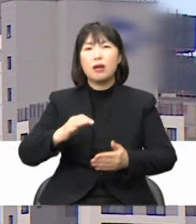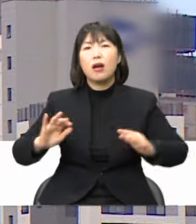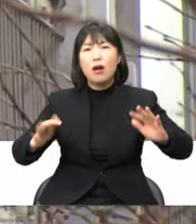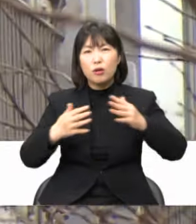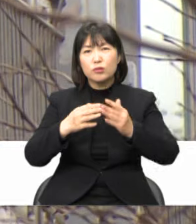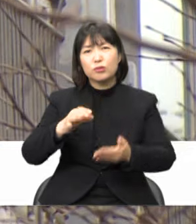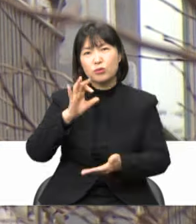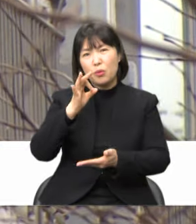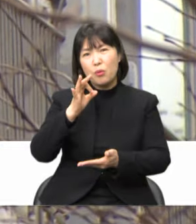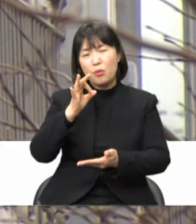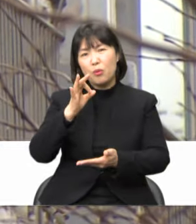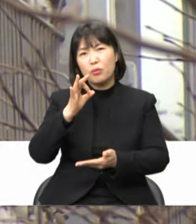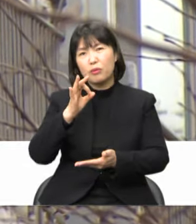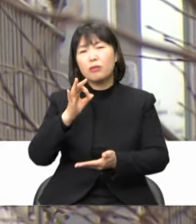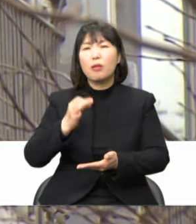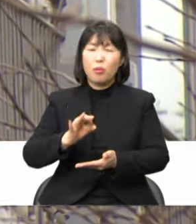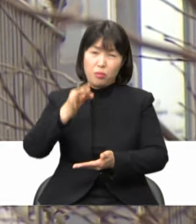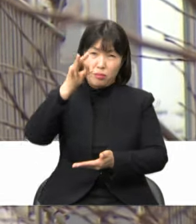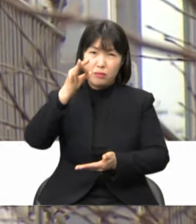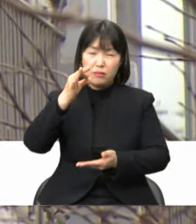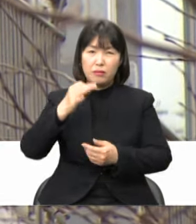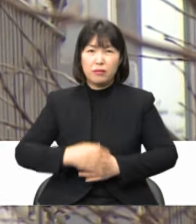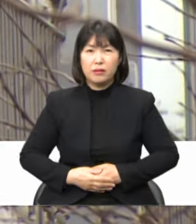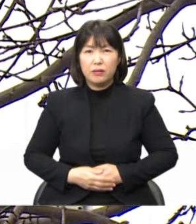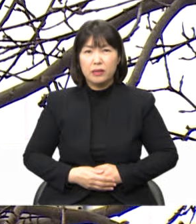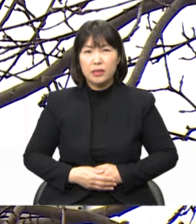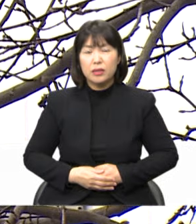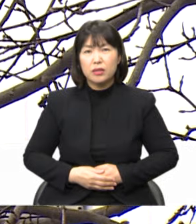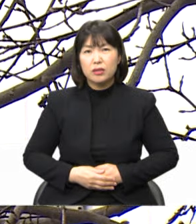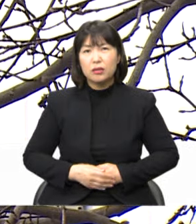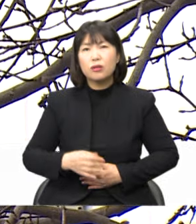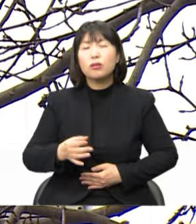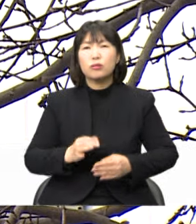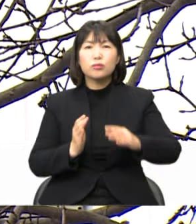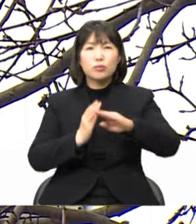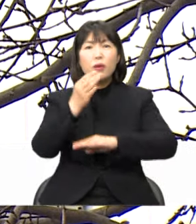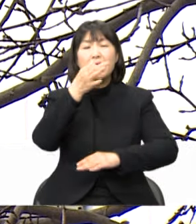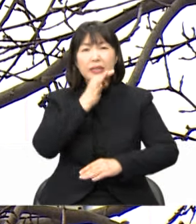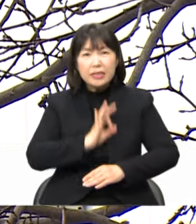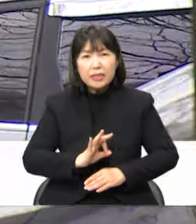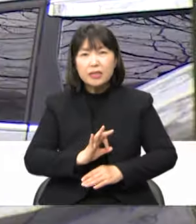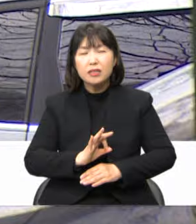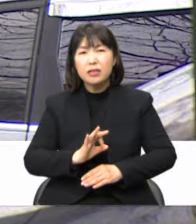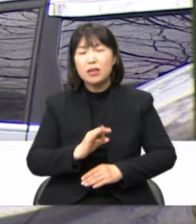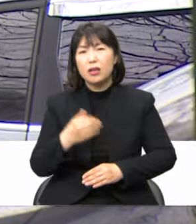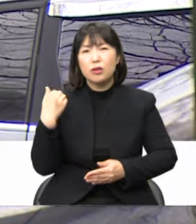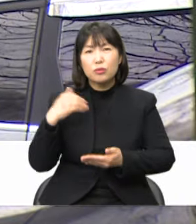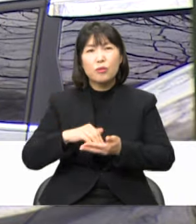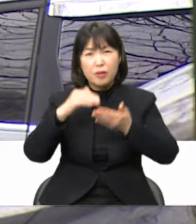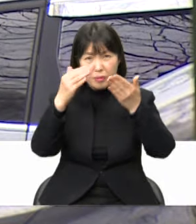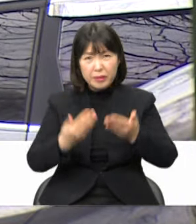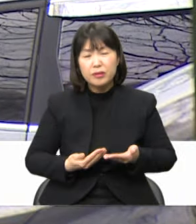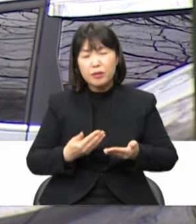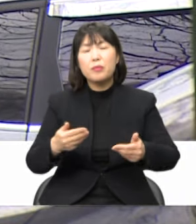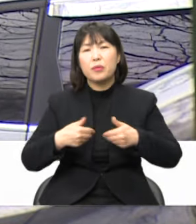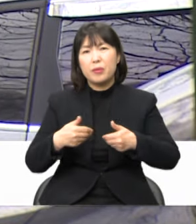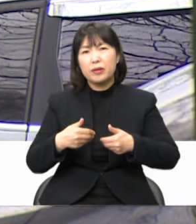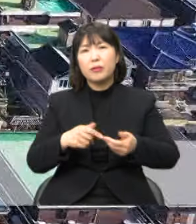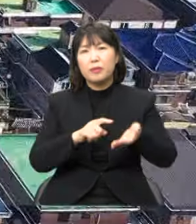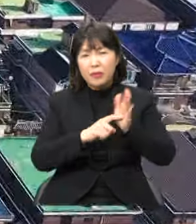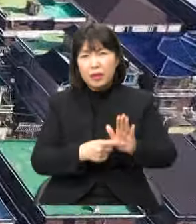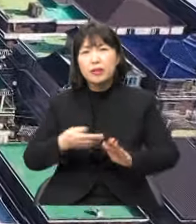자 재건축 활성화를 위해 재건축 초과 익 환수제 폐지와 추가 완화 필요성도 언급한 바 있습니다 하지만